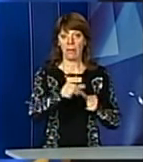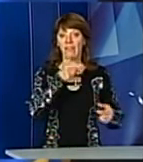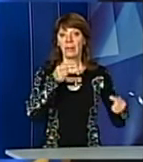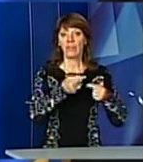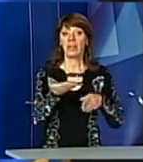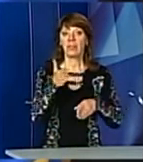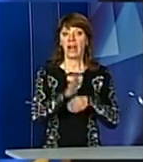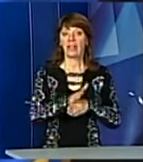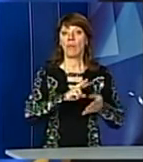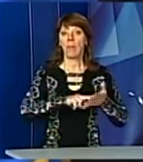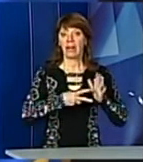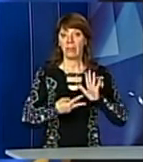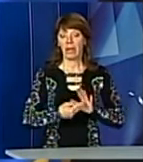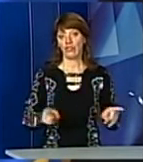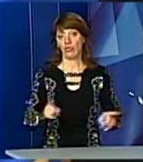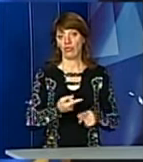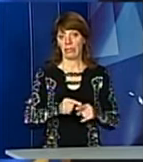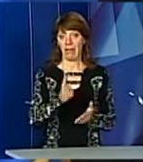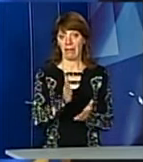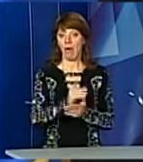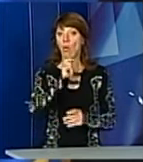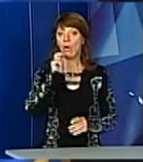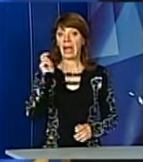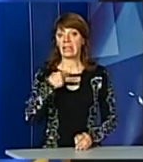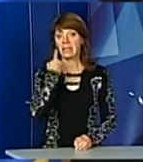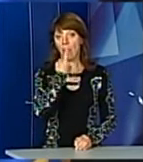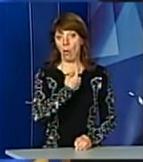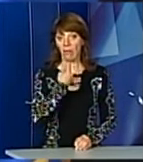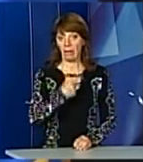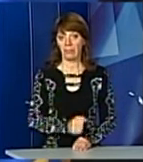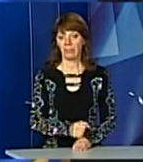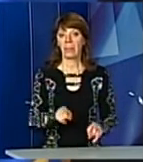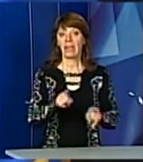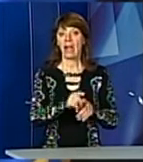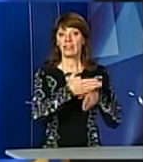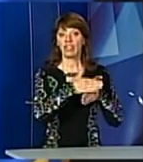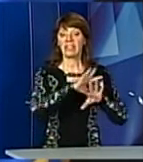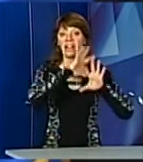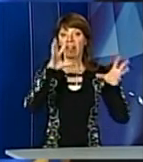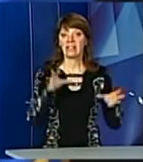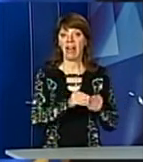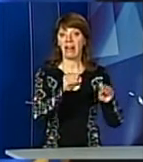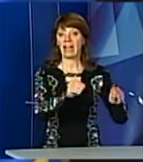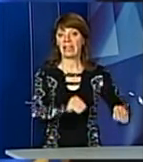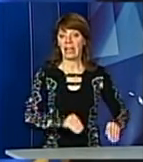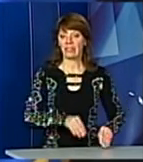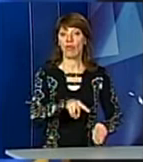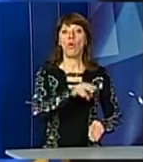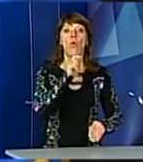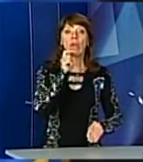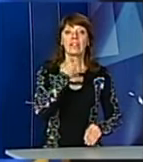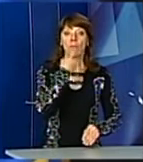відповідним наказом передбачено, що це є українська мова, як частина загального тесту «Українська мова та